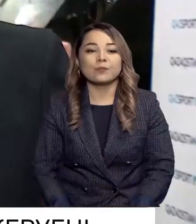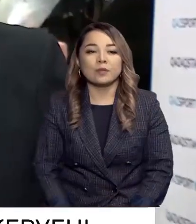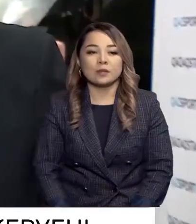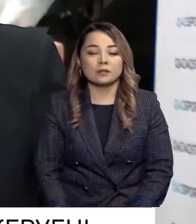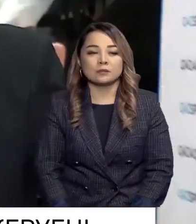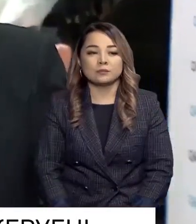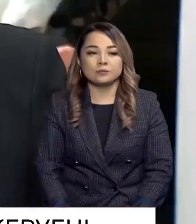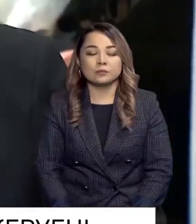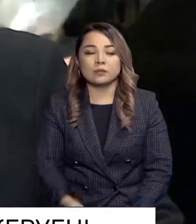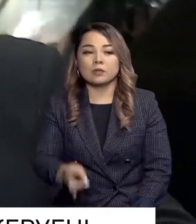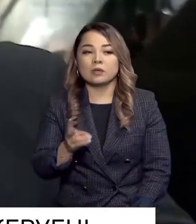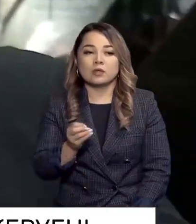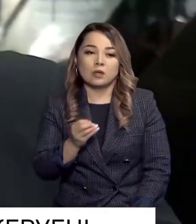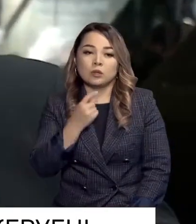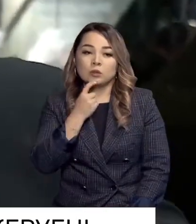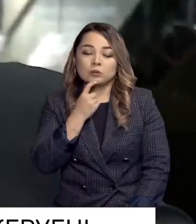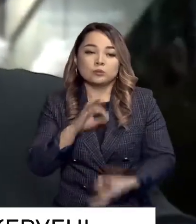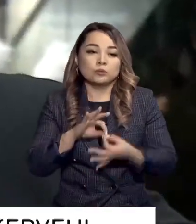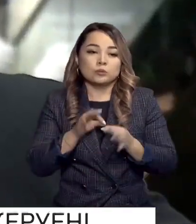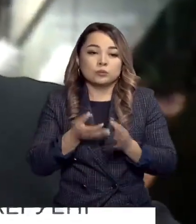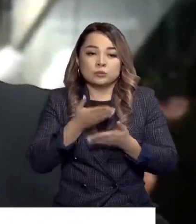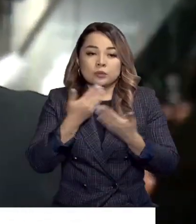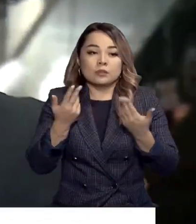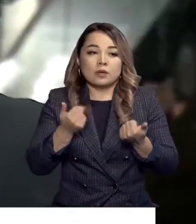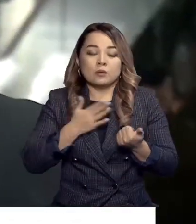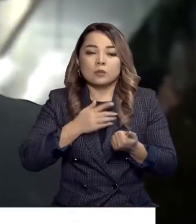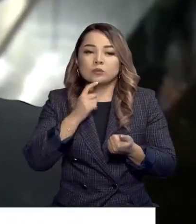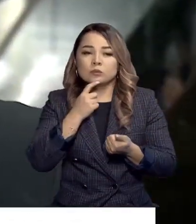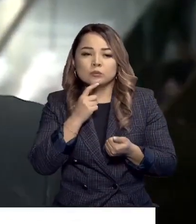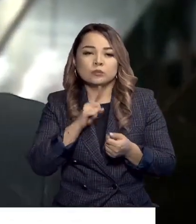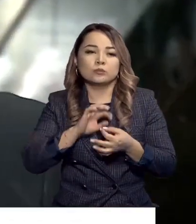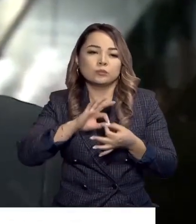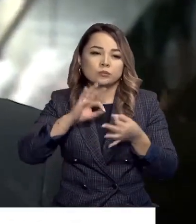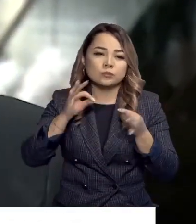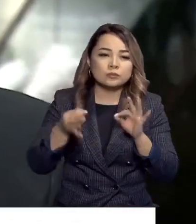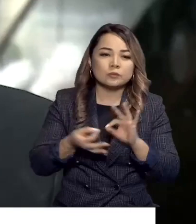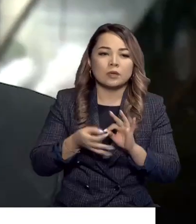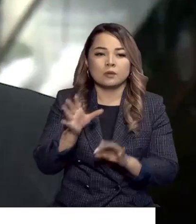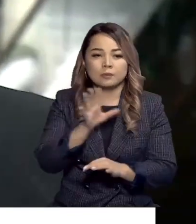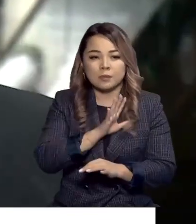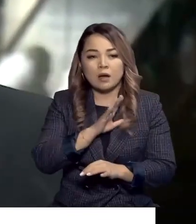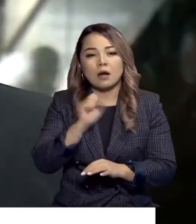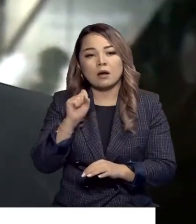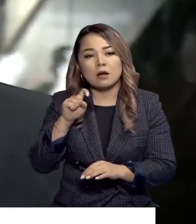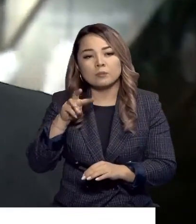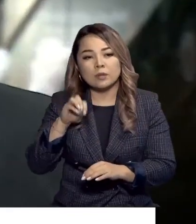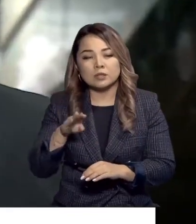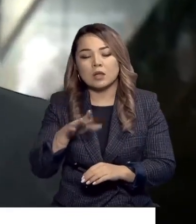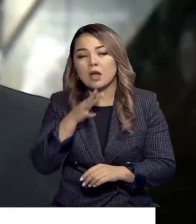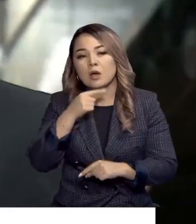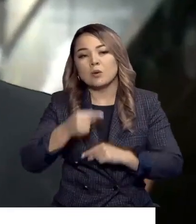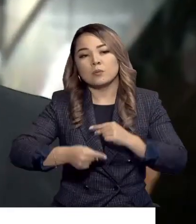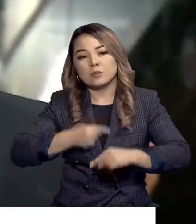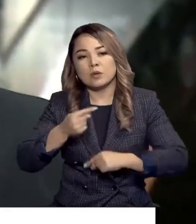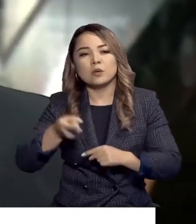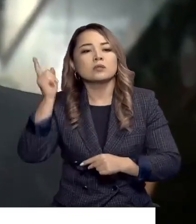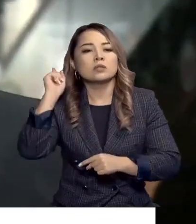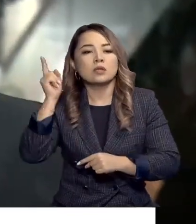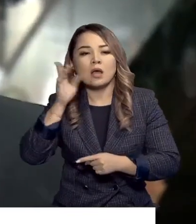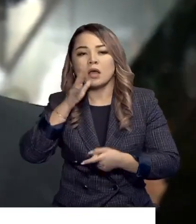Ауыр болмады деп айта алмаймын. Ол өзіндік қиындықтар болды. Себебі Ахметтің дәуірмен сөйлеуге тура